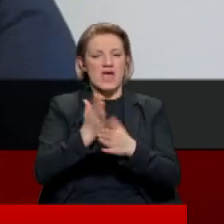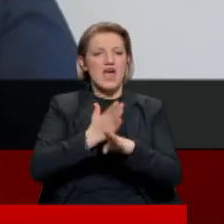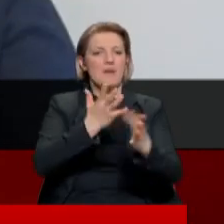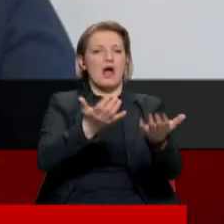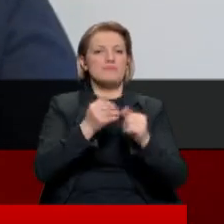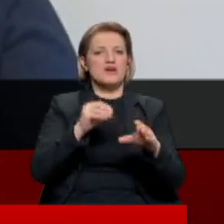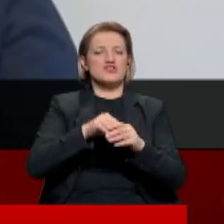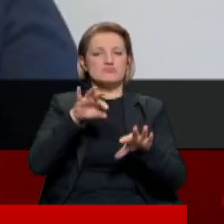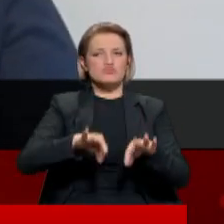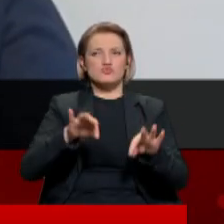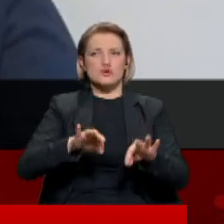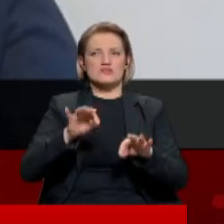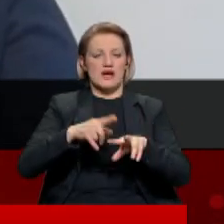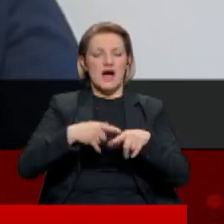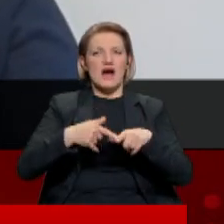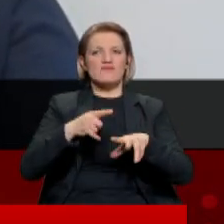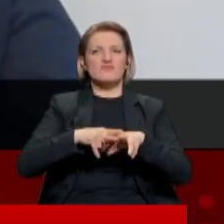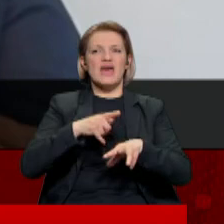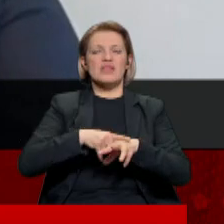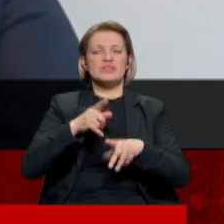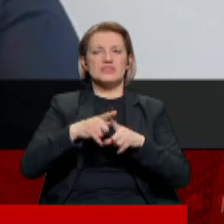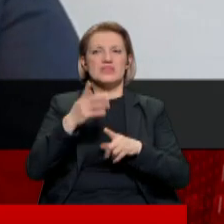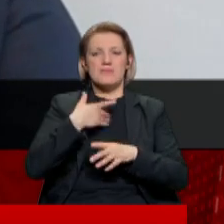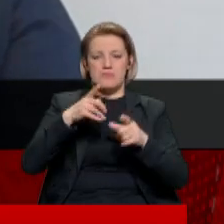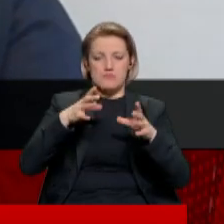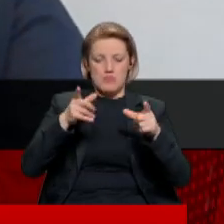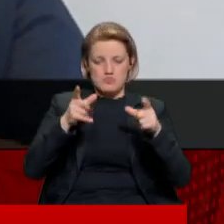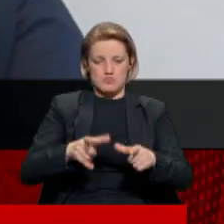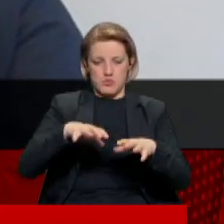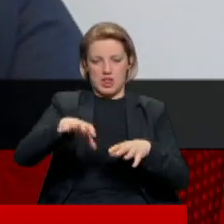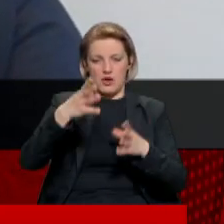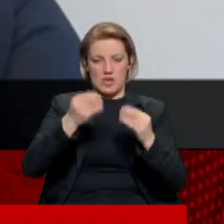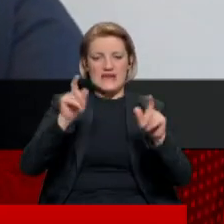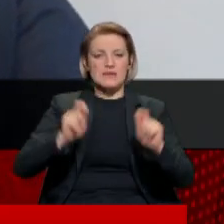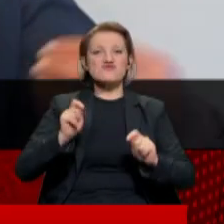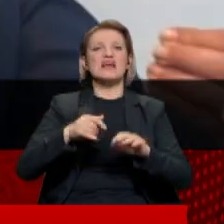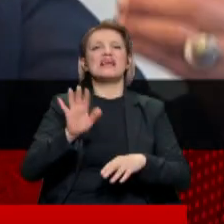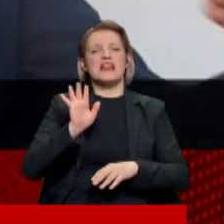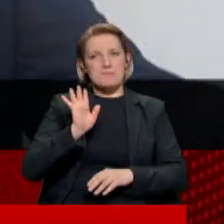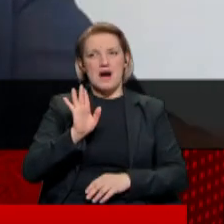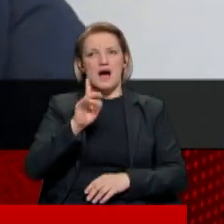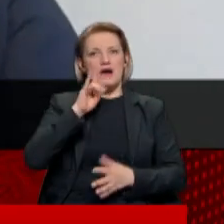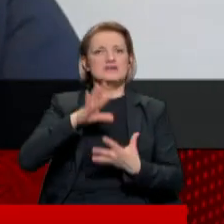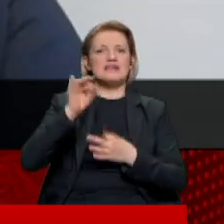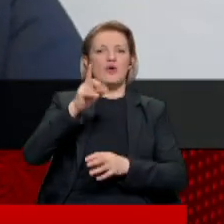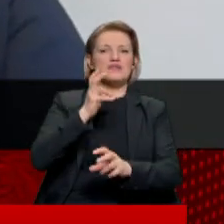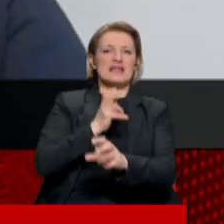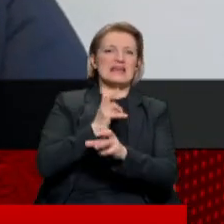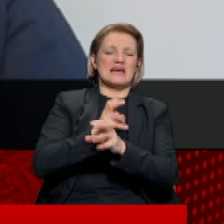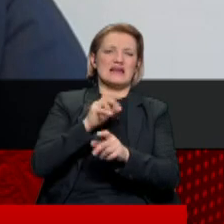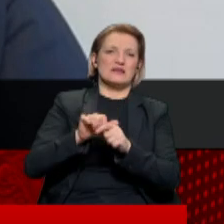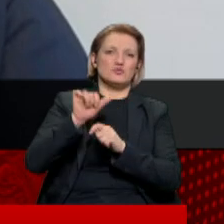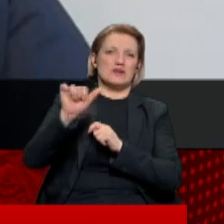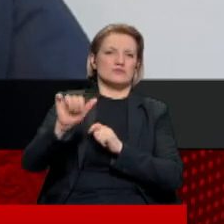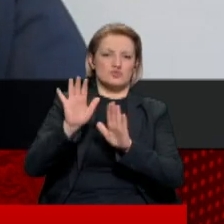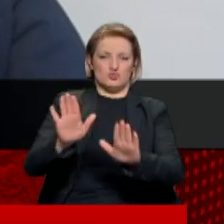şimdi bu burası bir afet bölgesi oldu. Gittim anlattım. Yapacaklarından değil ama insanları o tehlikelerden